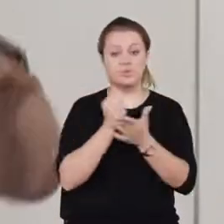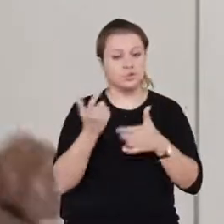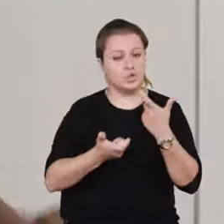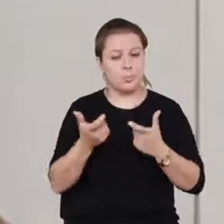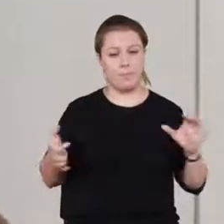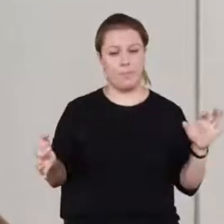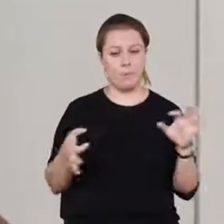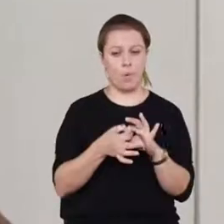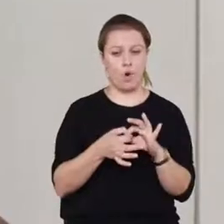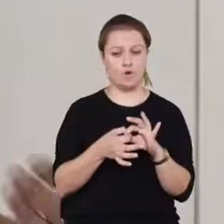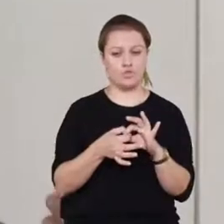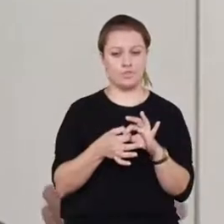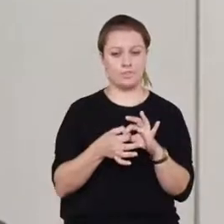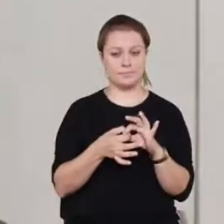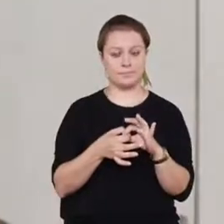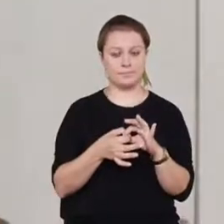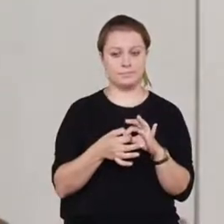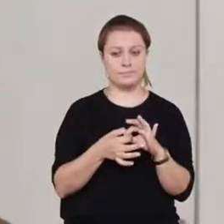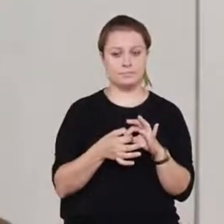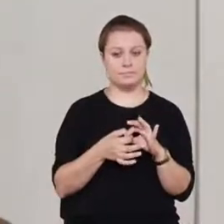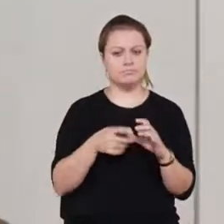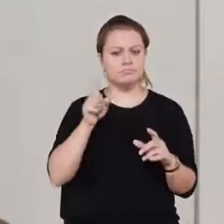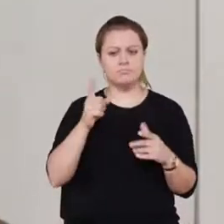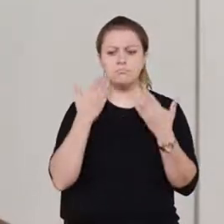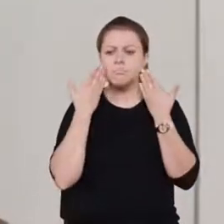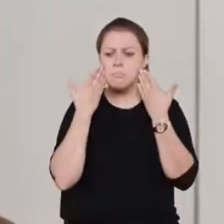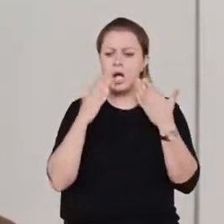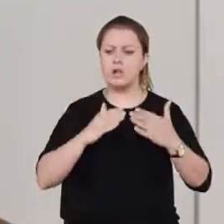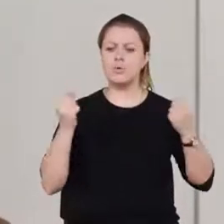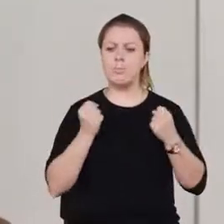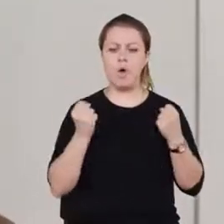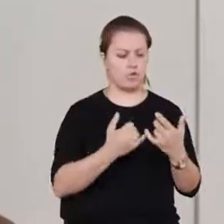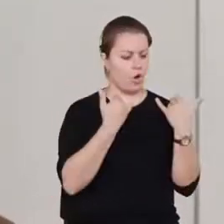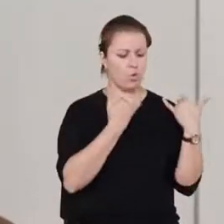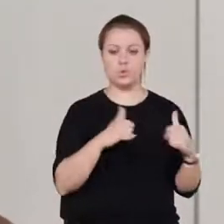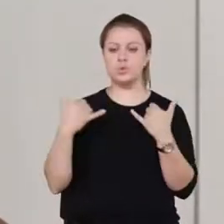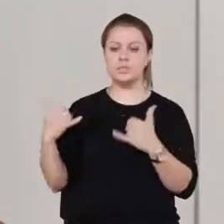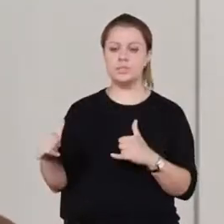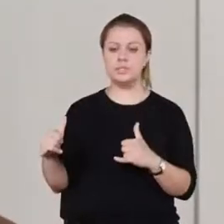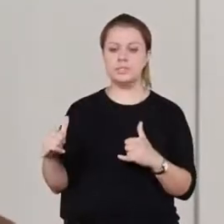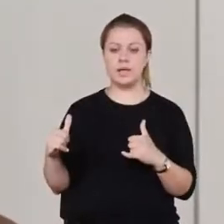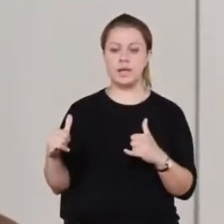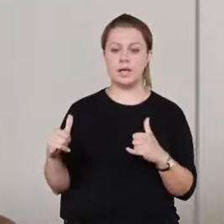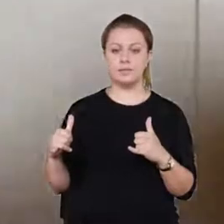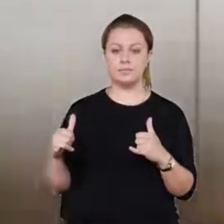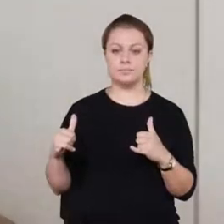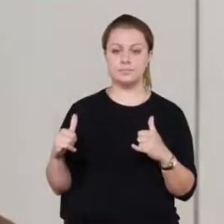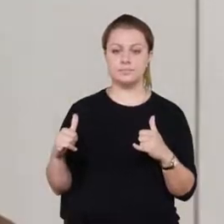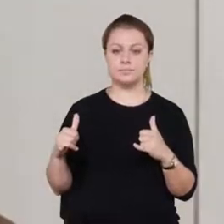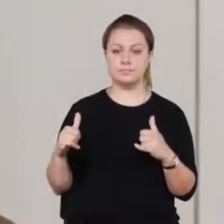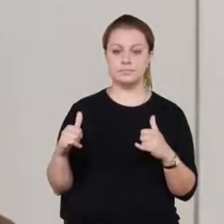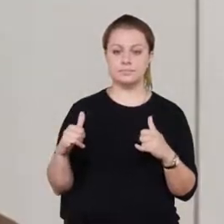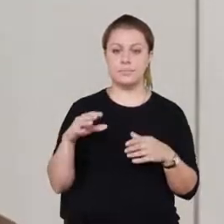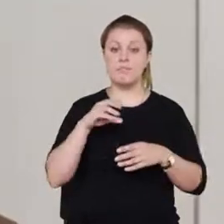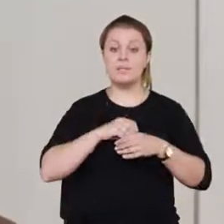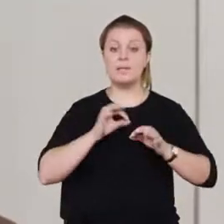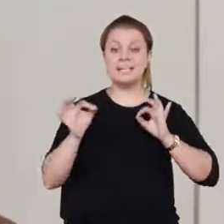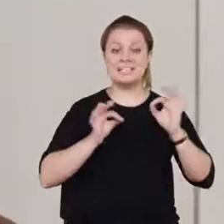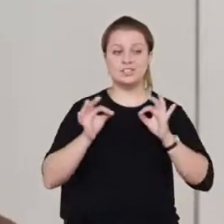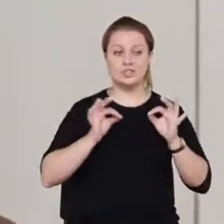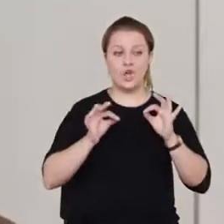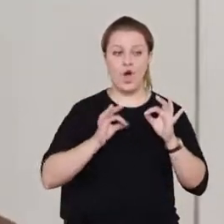państwo. No i to jest bardzo istotna różnica, która zaciążyła zarówno nad historią